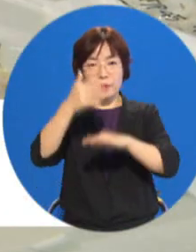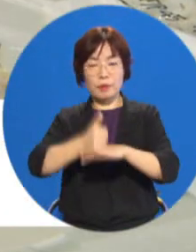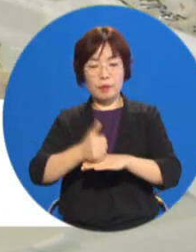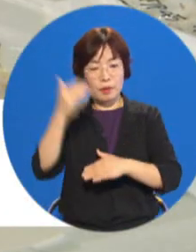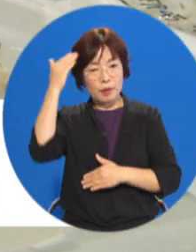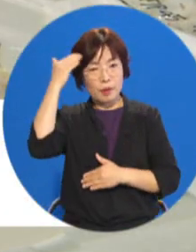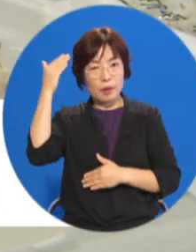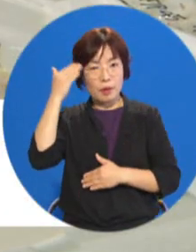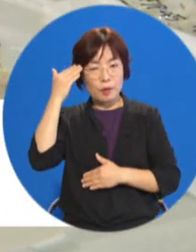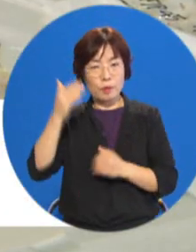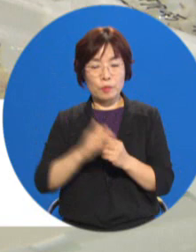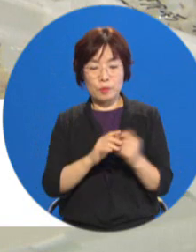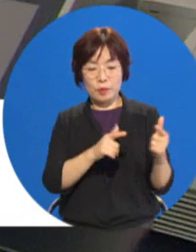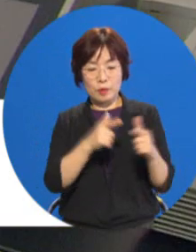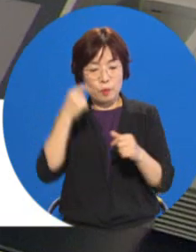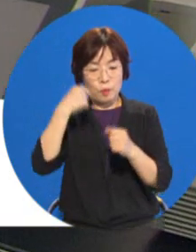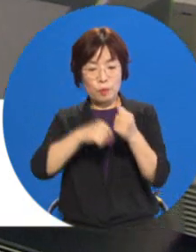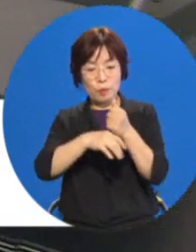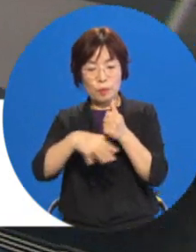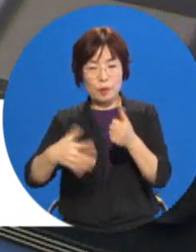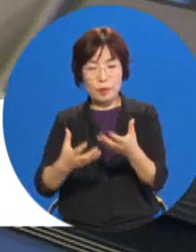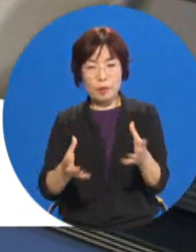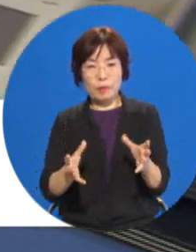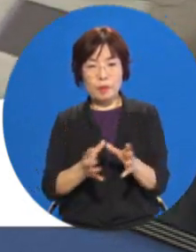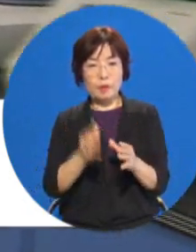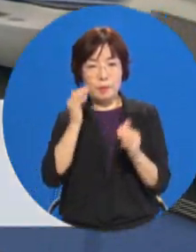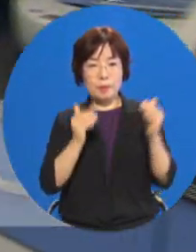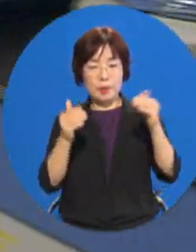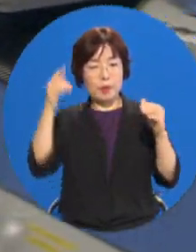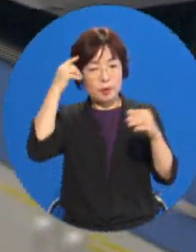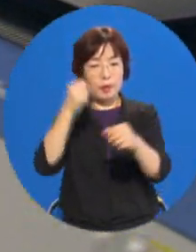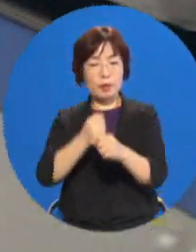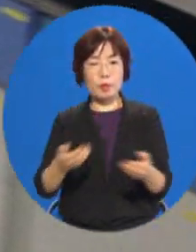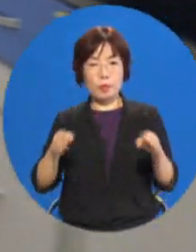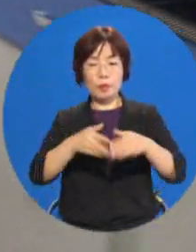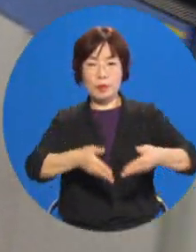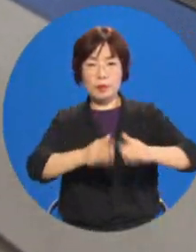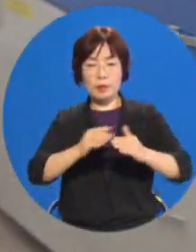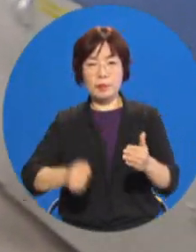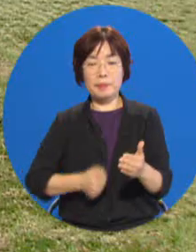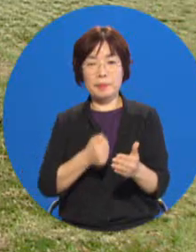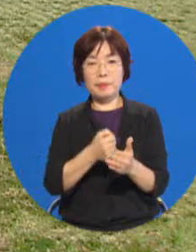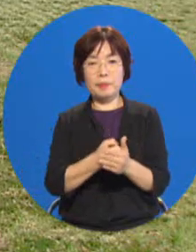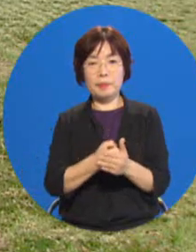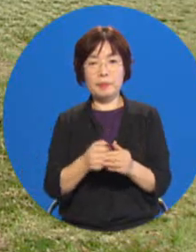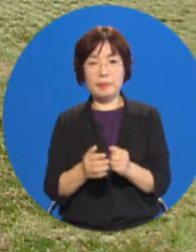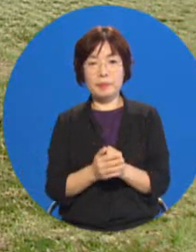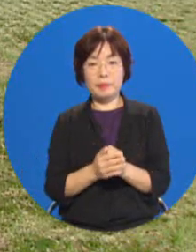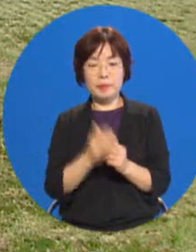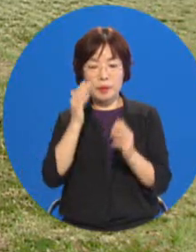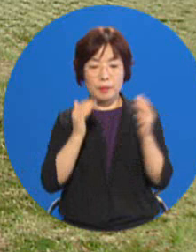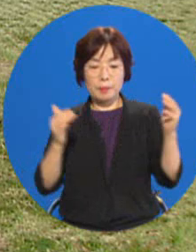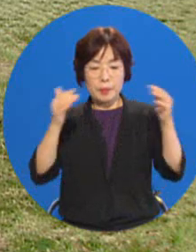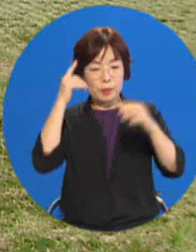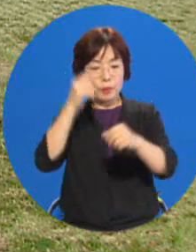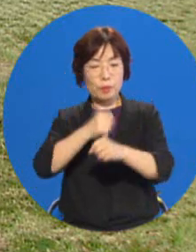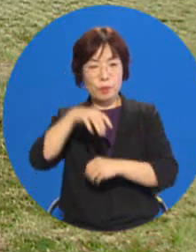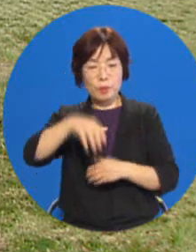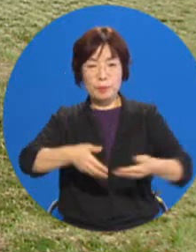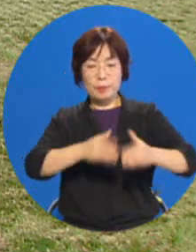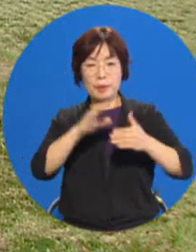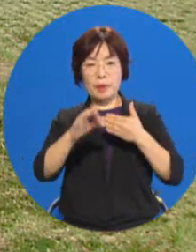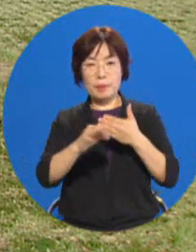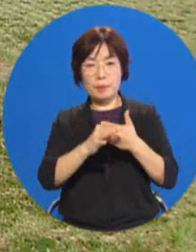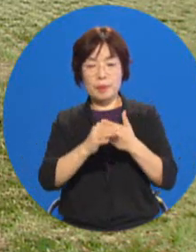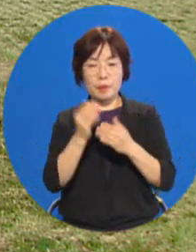국립 원예특작과학원 산하 남부 채소연구소 설립이 확정됐습니다. 채소연구소가 신설되면 양파